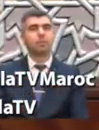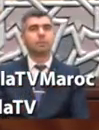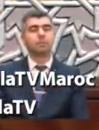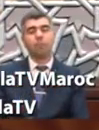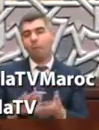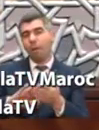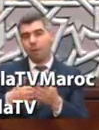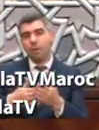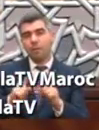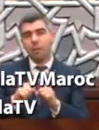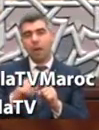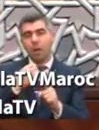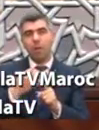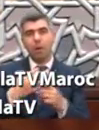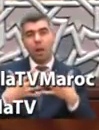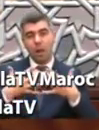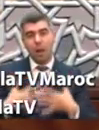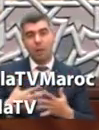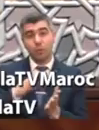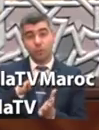غالبا الاليه اللي كتكلم عليها هي لي ريم، يعني